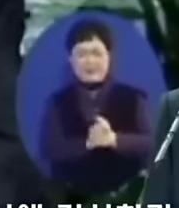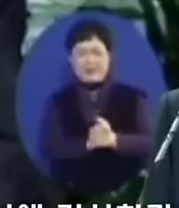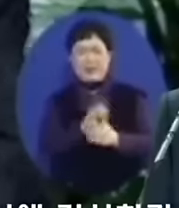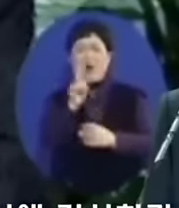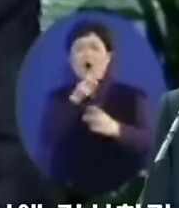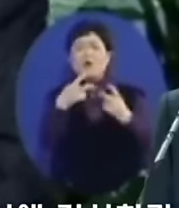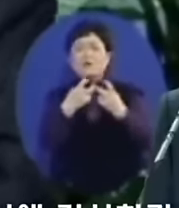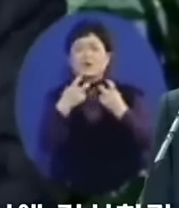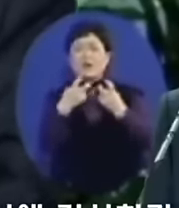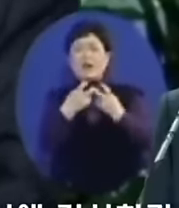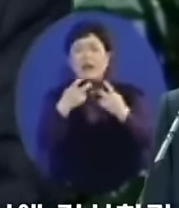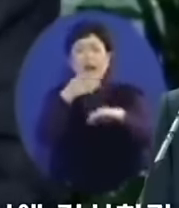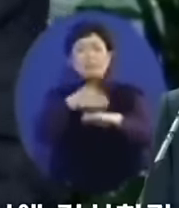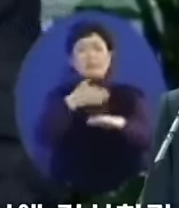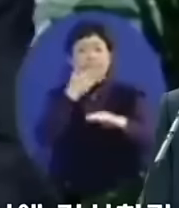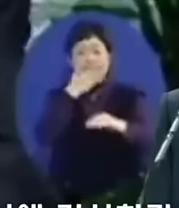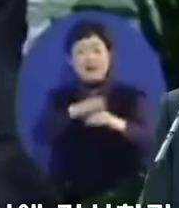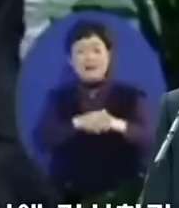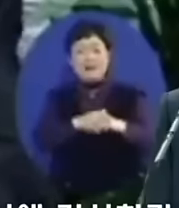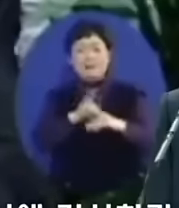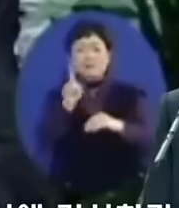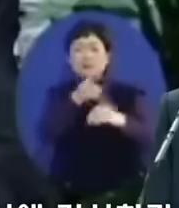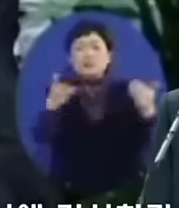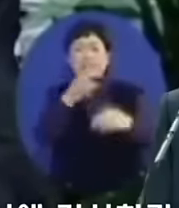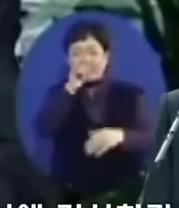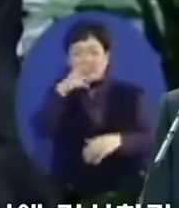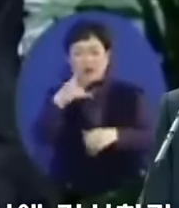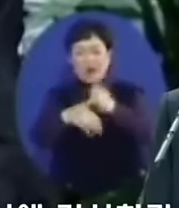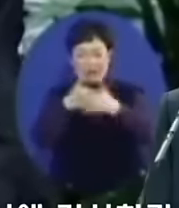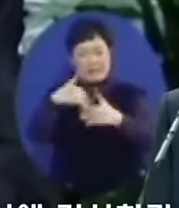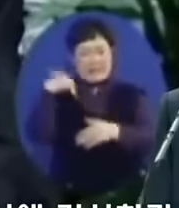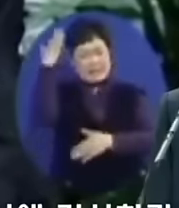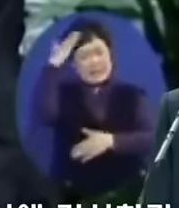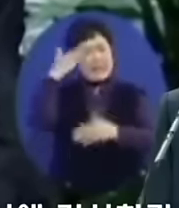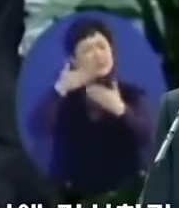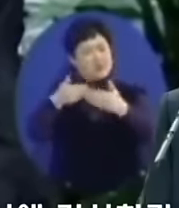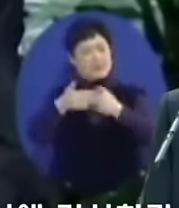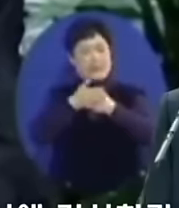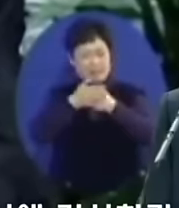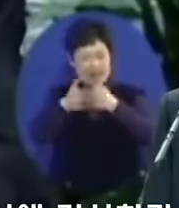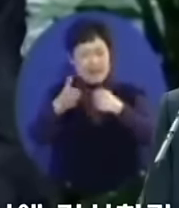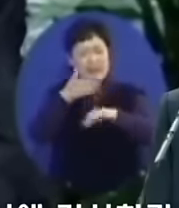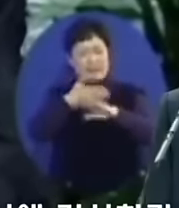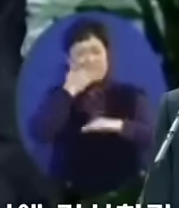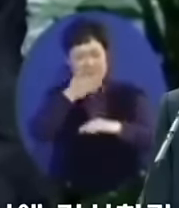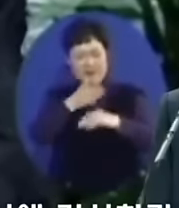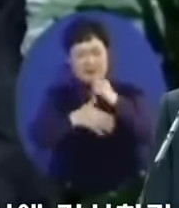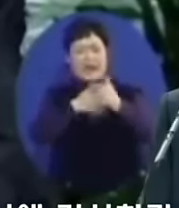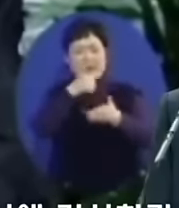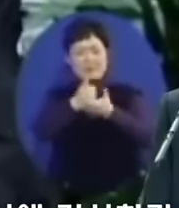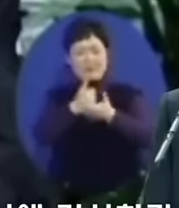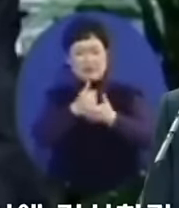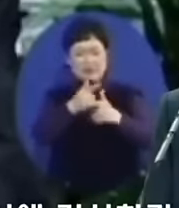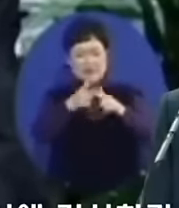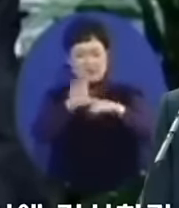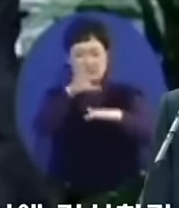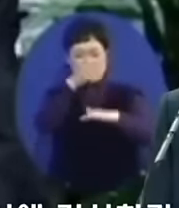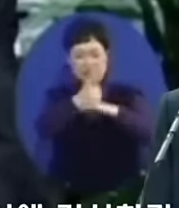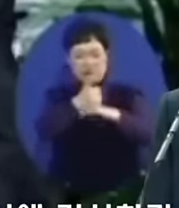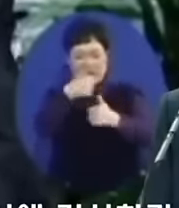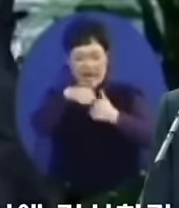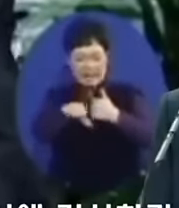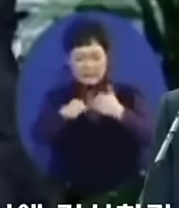어떻게 늘 감사하느냐? 어떠한 일이 있어도 하나님은 나를 사랑해 주시기 때문인 것입니다. 하나님은 예수 그리스도 그